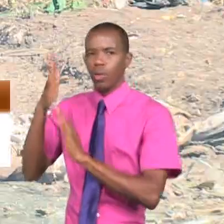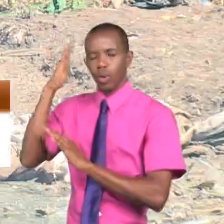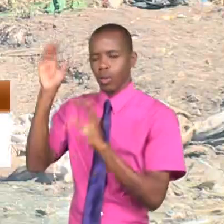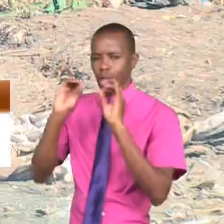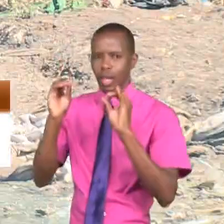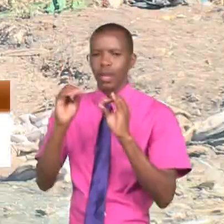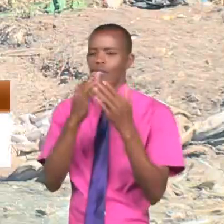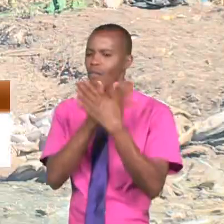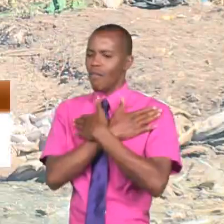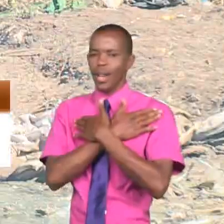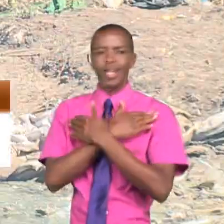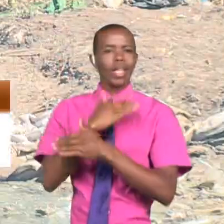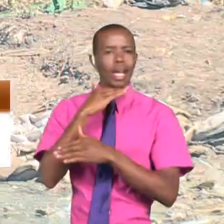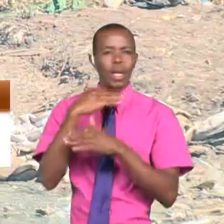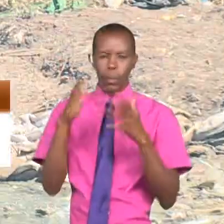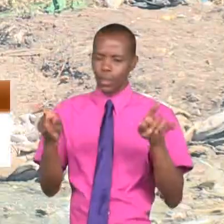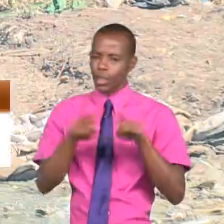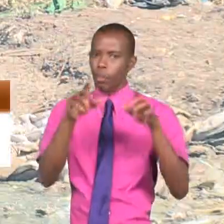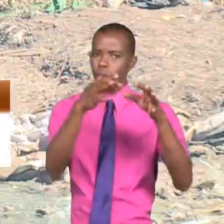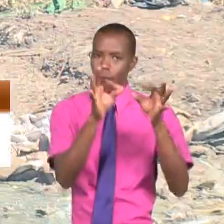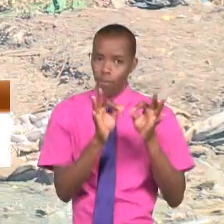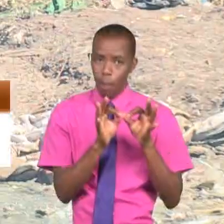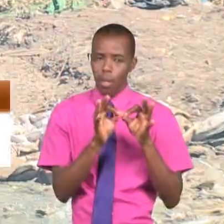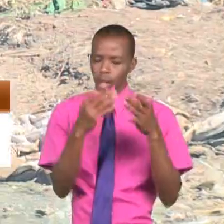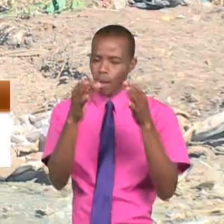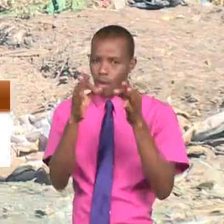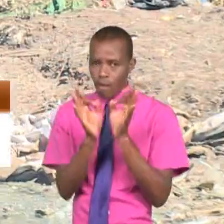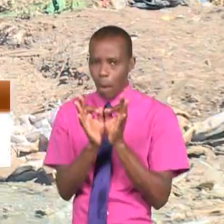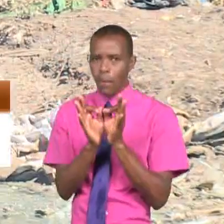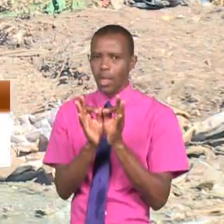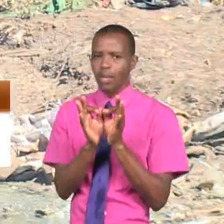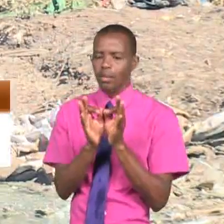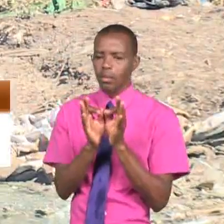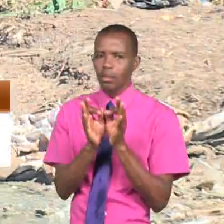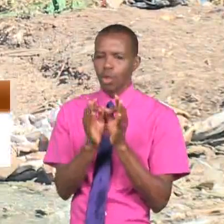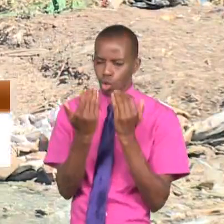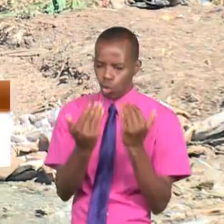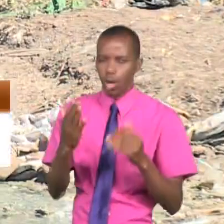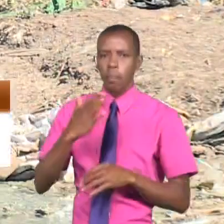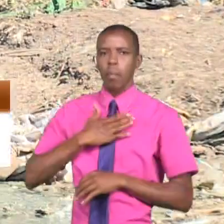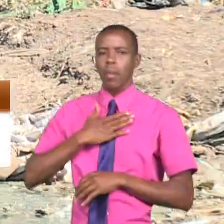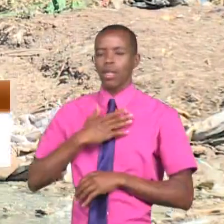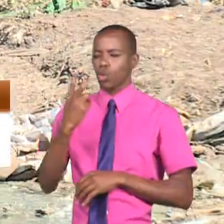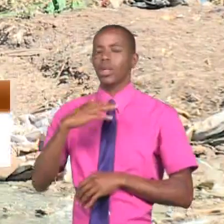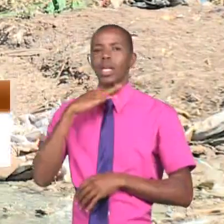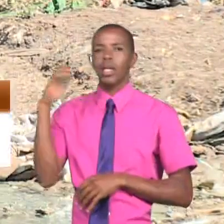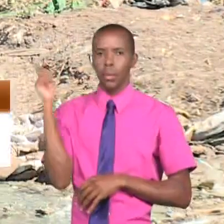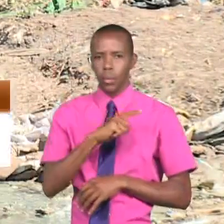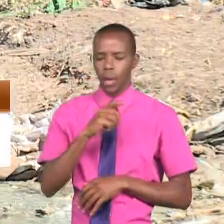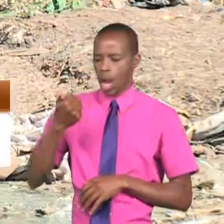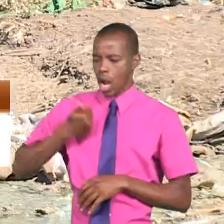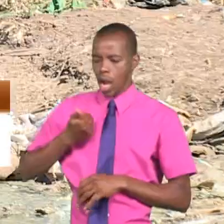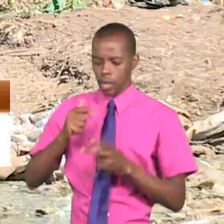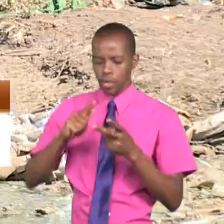marafiki na familia. Ambapo familia niliweza kupoteza watoto wawili, ambapo walikuwa ni msichana